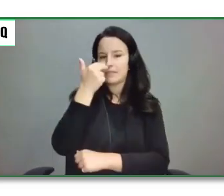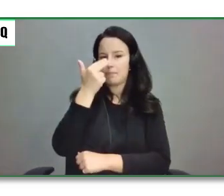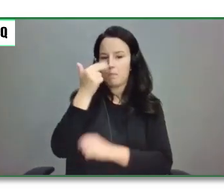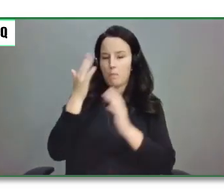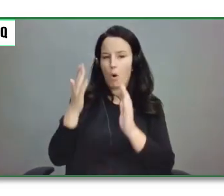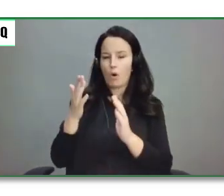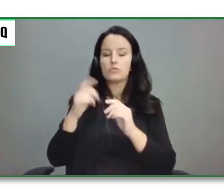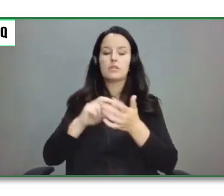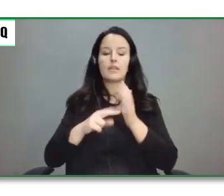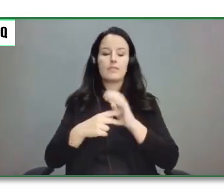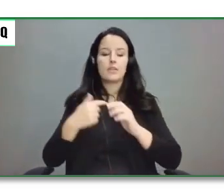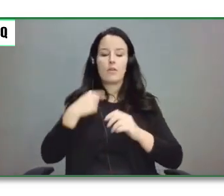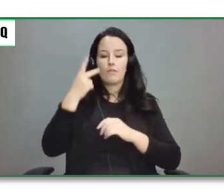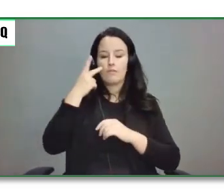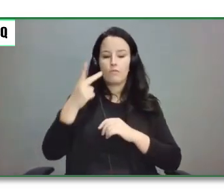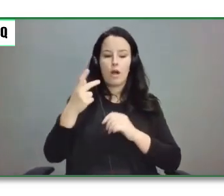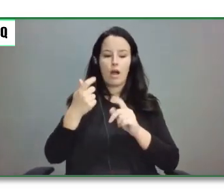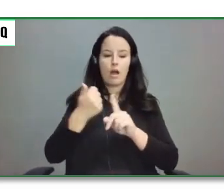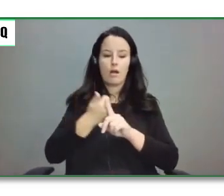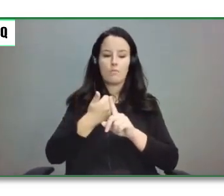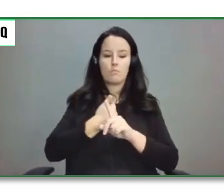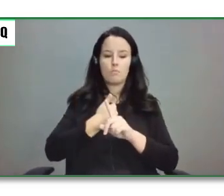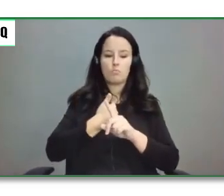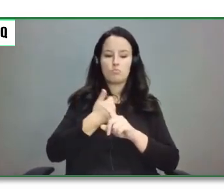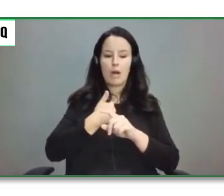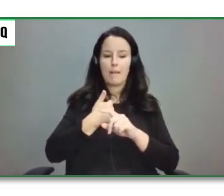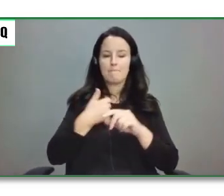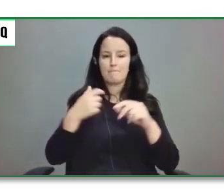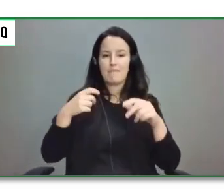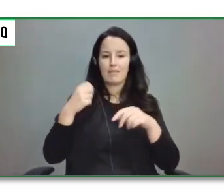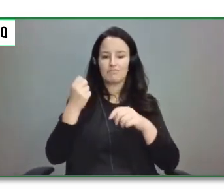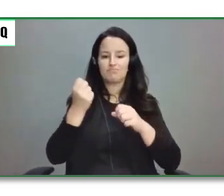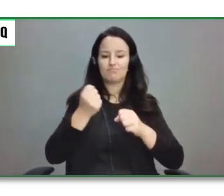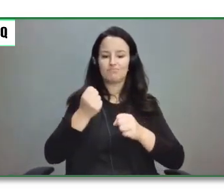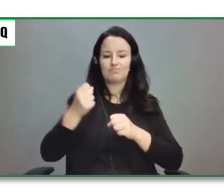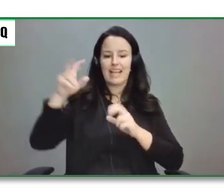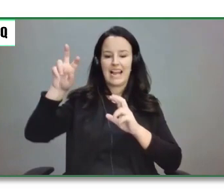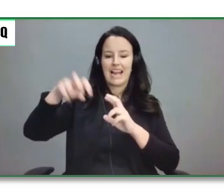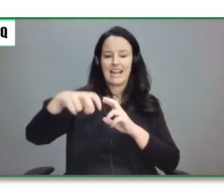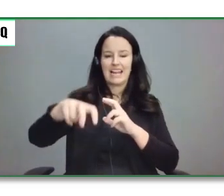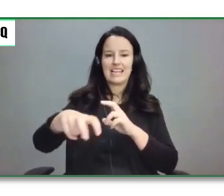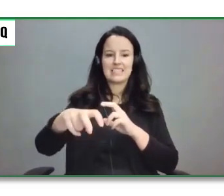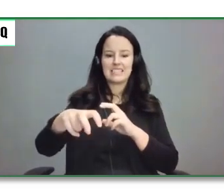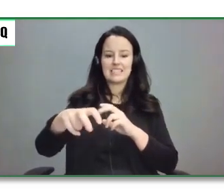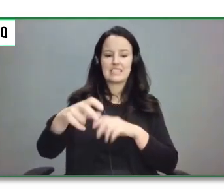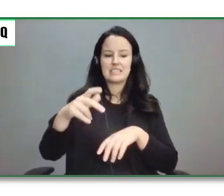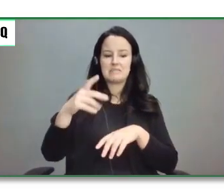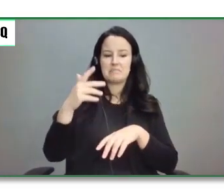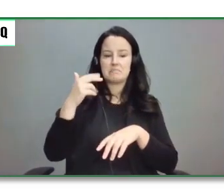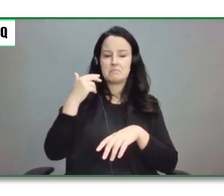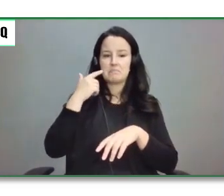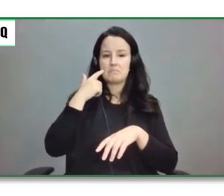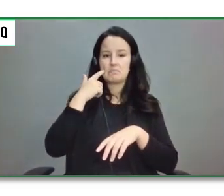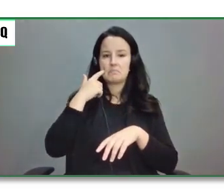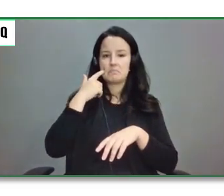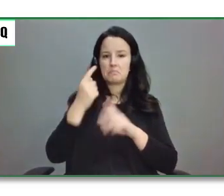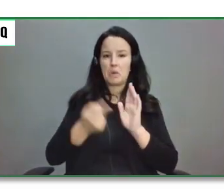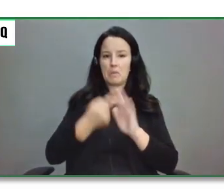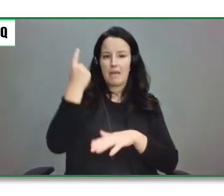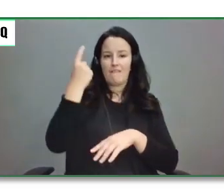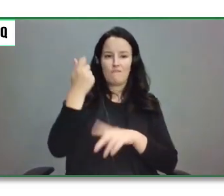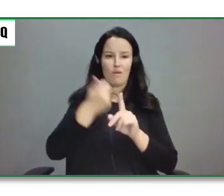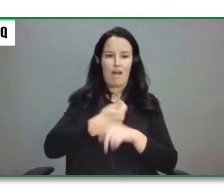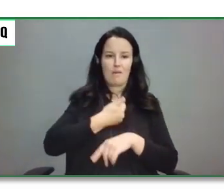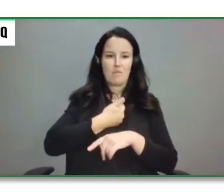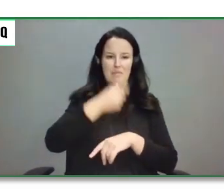moniteur de cet organisme a été prise de la station de ski Sunshine Village de Banff. C'était ma première journée de ski